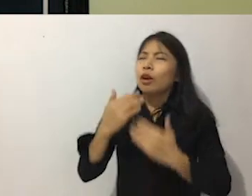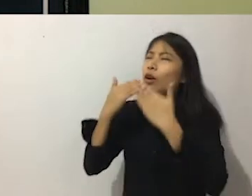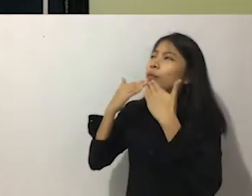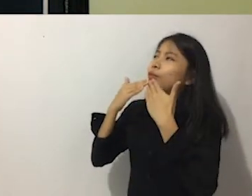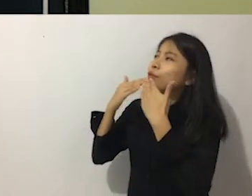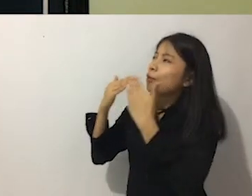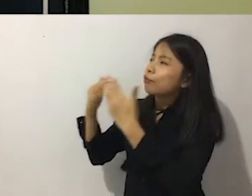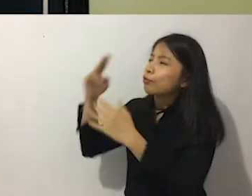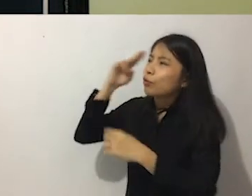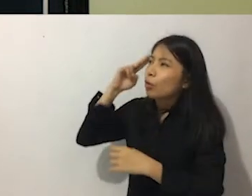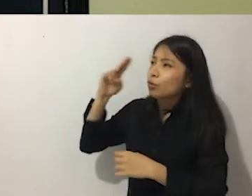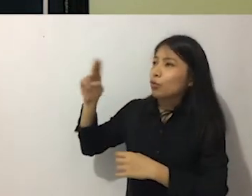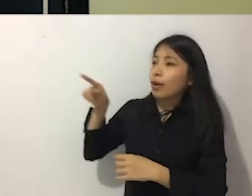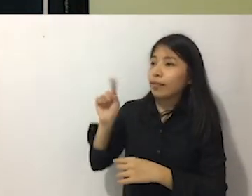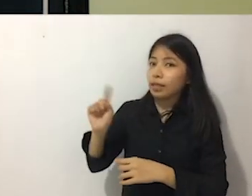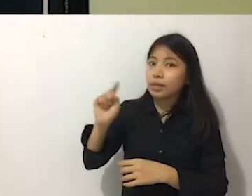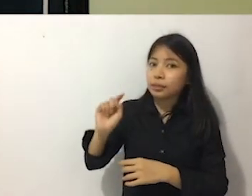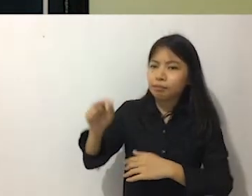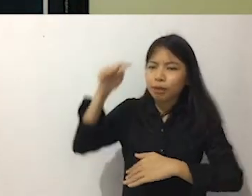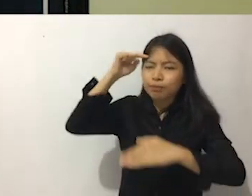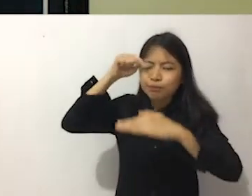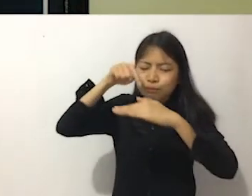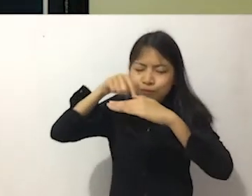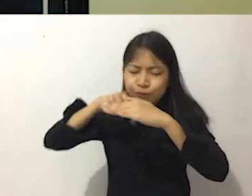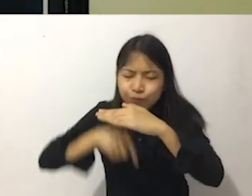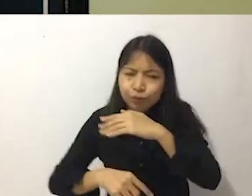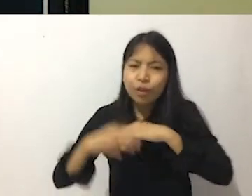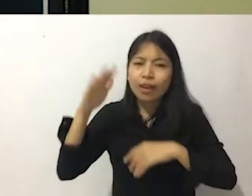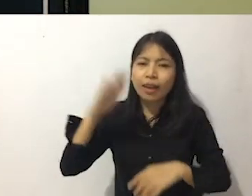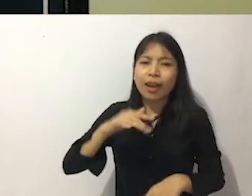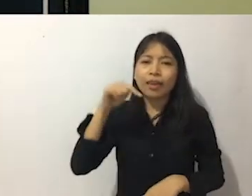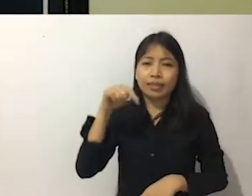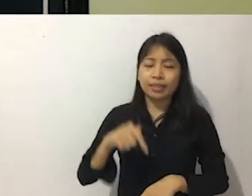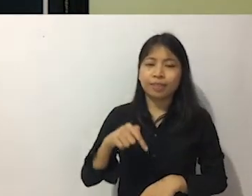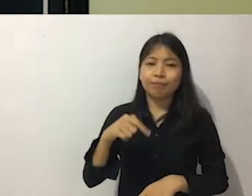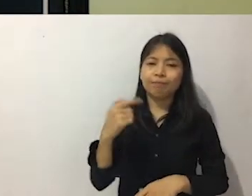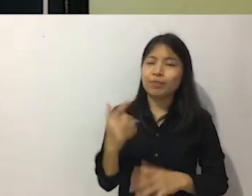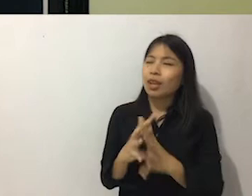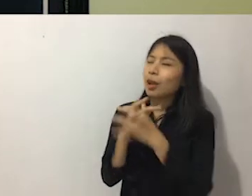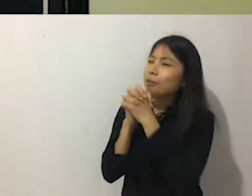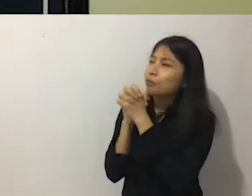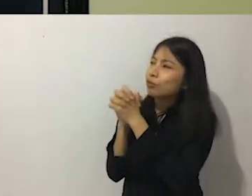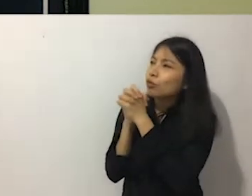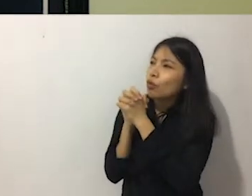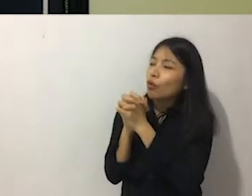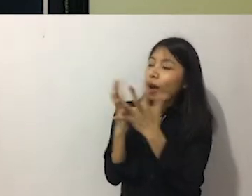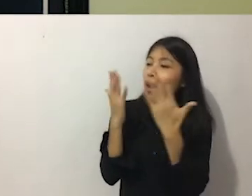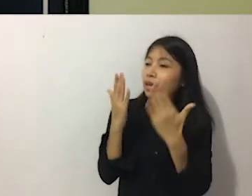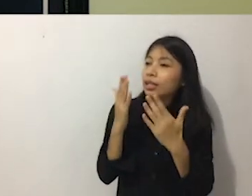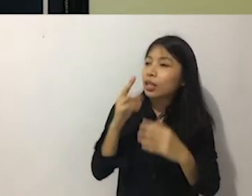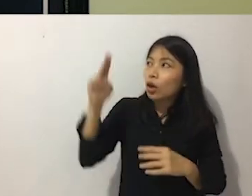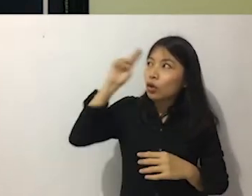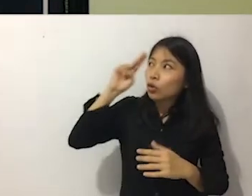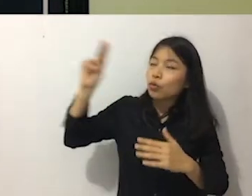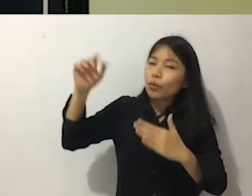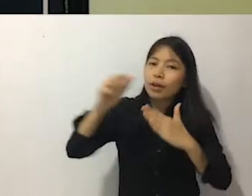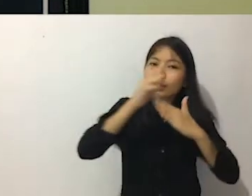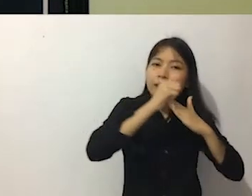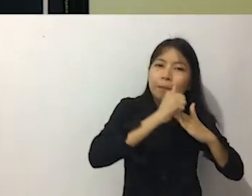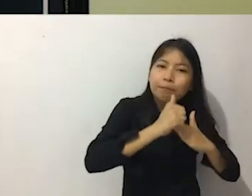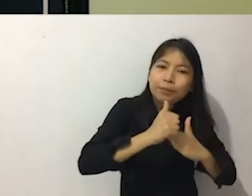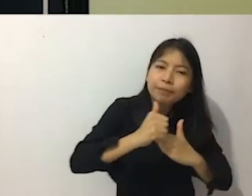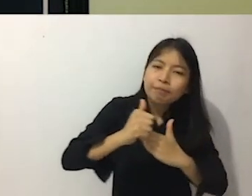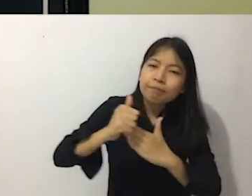pada Tuhan untuk renungan ini. Kami berdoa, biarlah Tuhan pimpin kami selalu, supaya